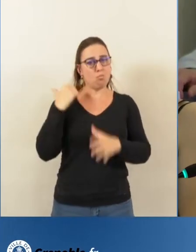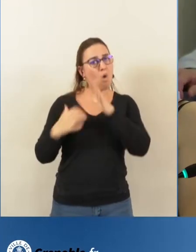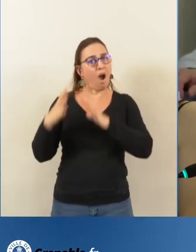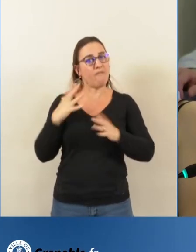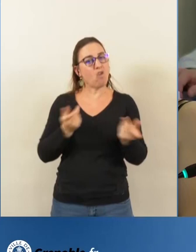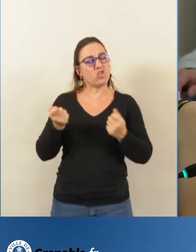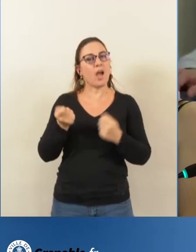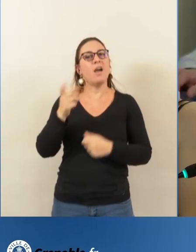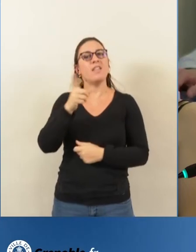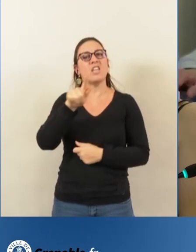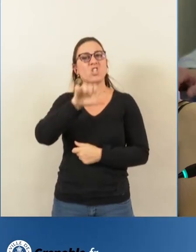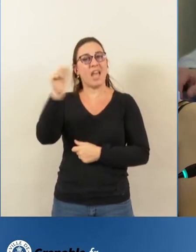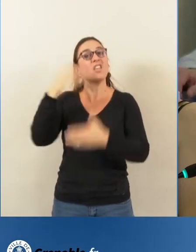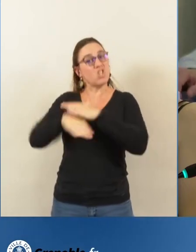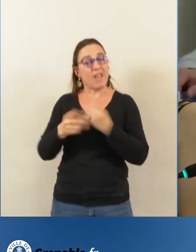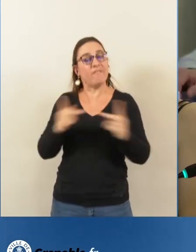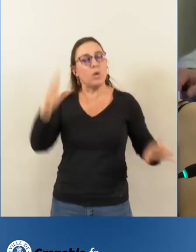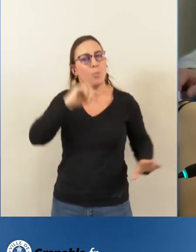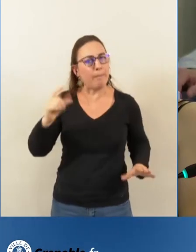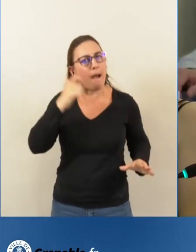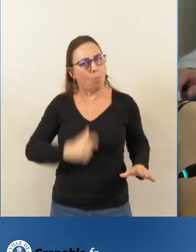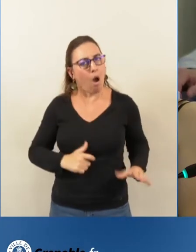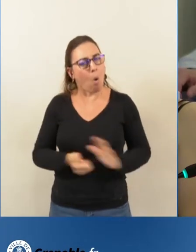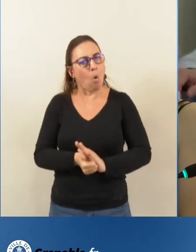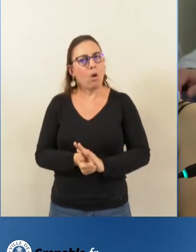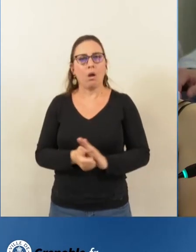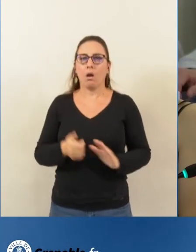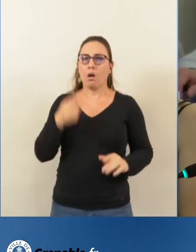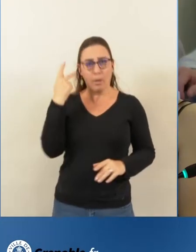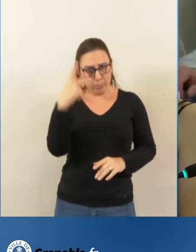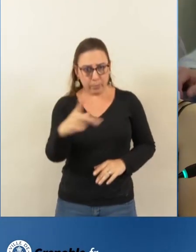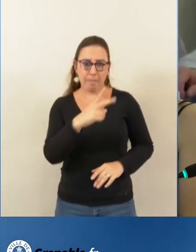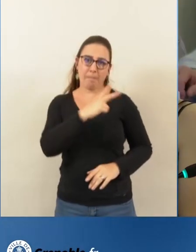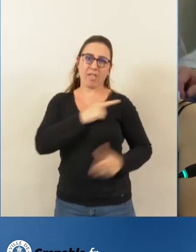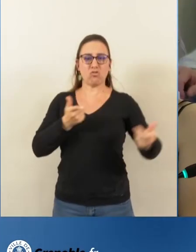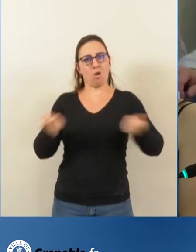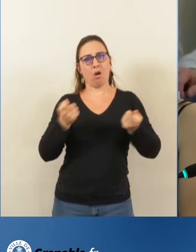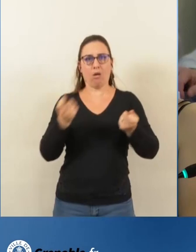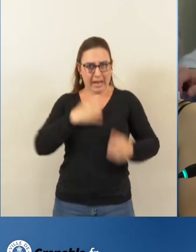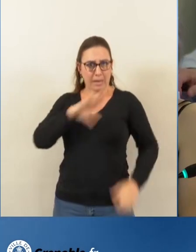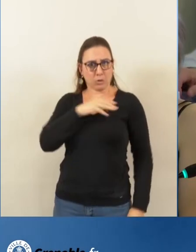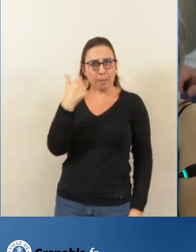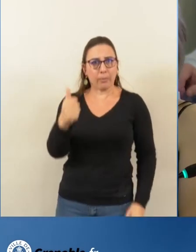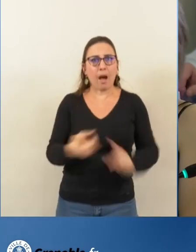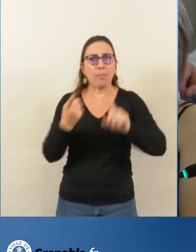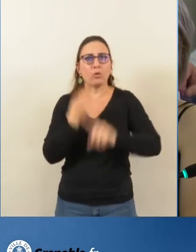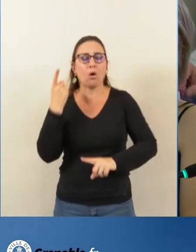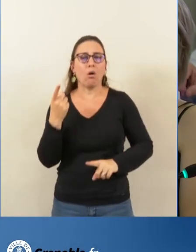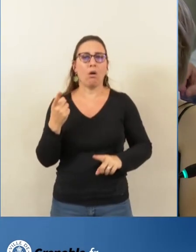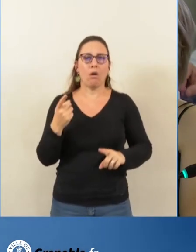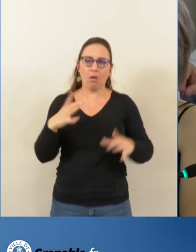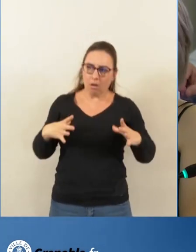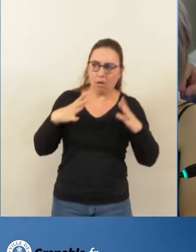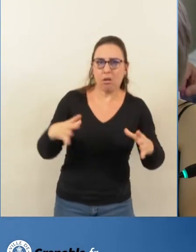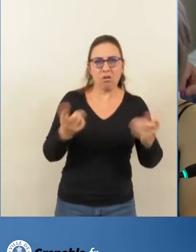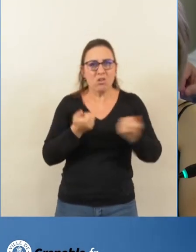j'étais DGS d'une commune je vous le rappelle en fait c'est votre responsabilité de manager qui est engagé c'est votre capacité à